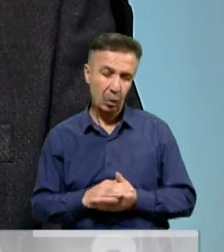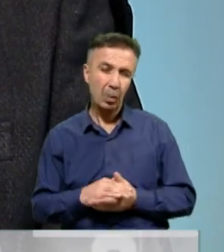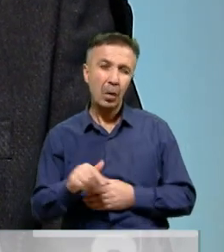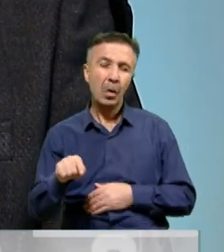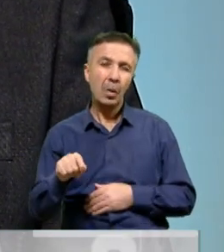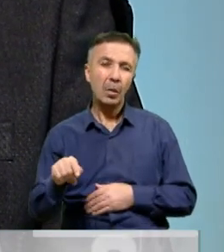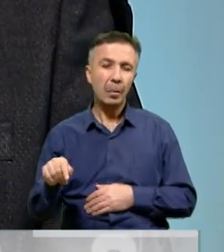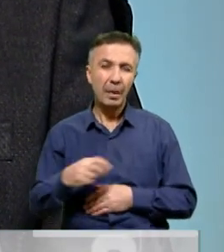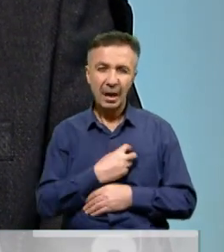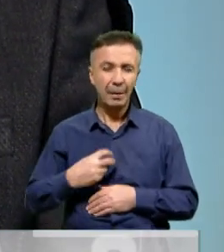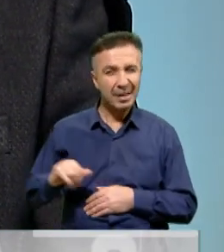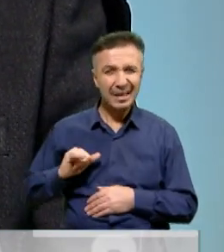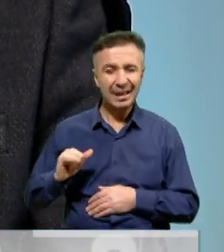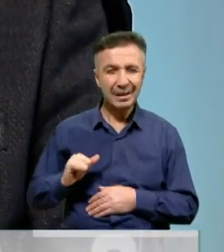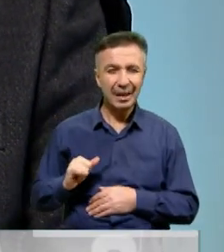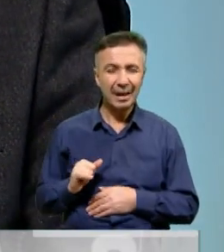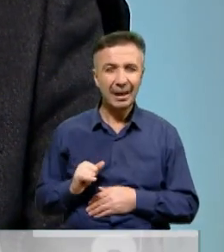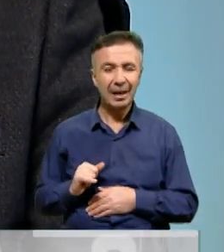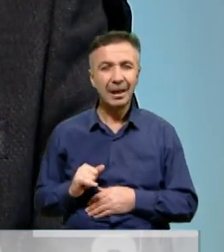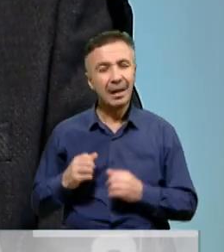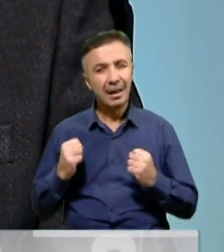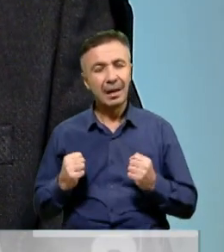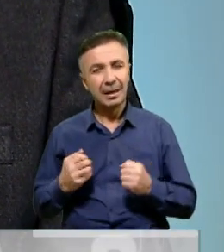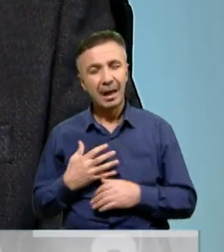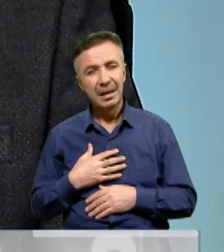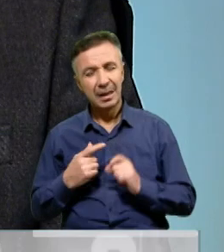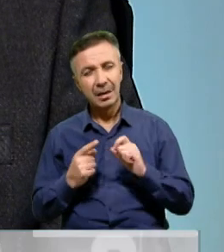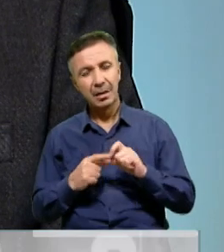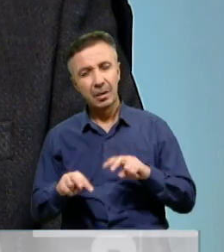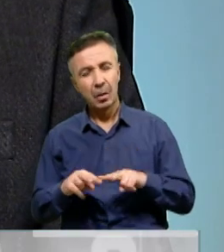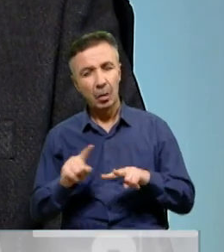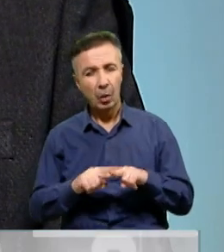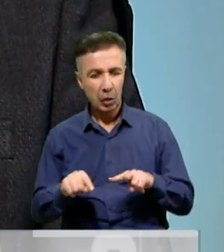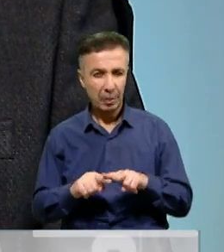kaldı. Ta ki bu Mushaf Hazreti Osman Efendimiz zamanına kadar